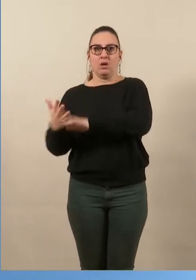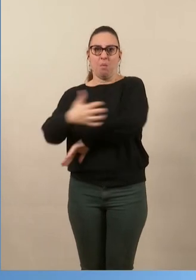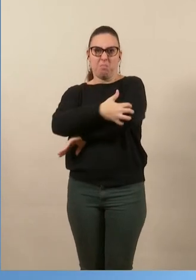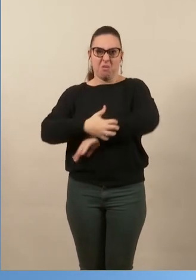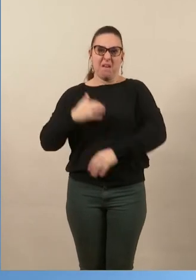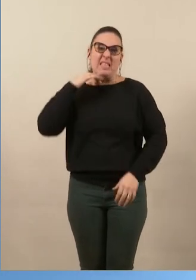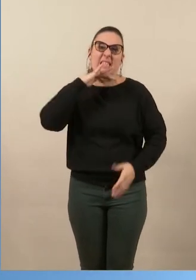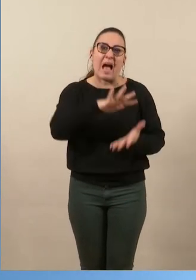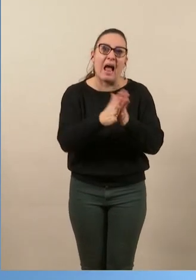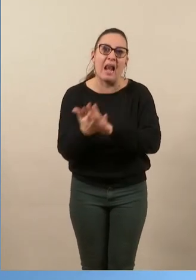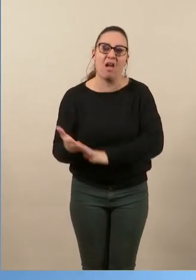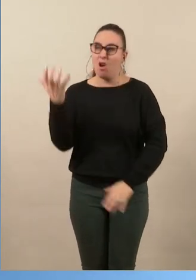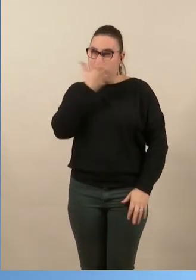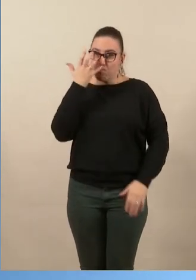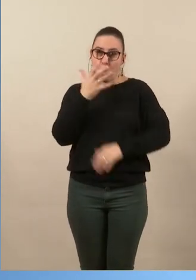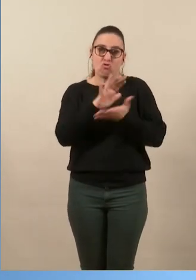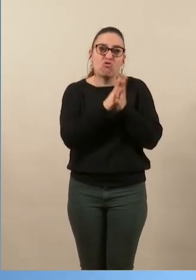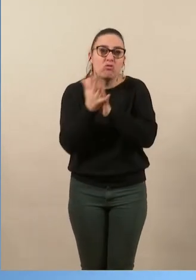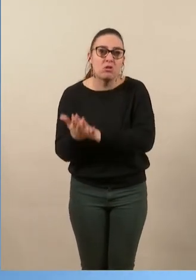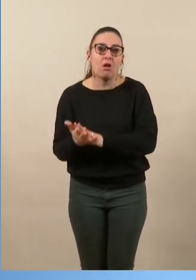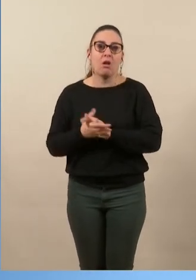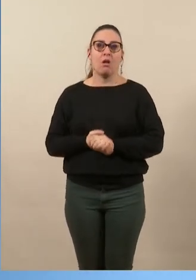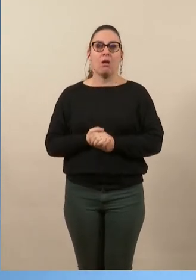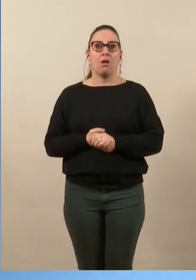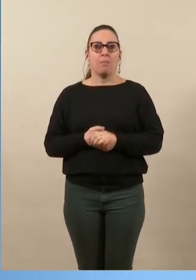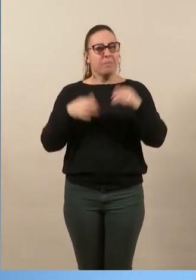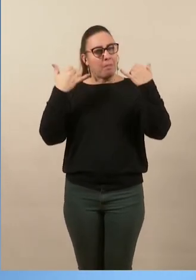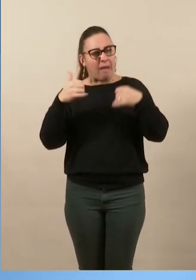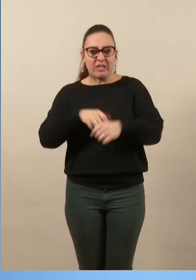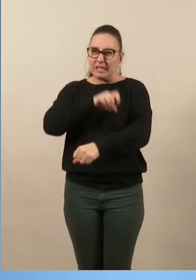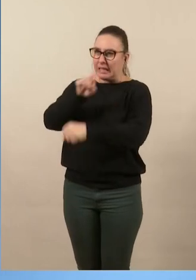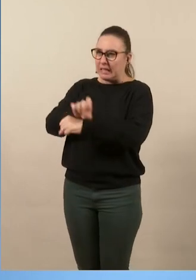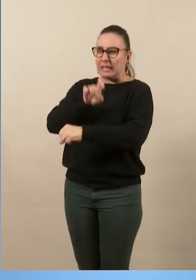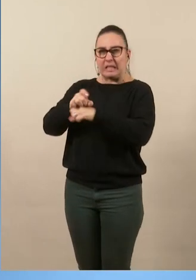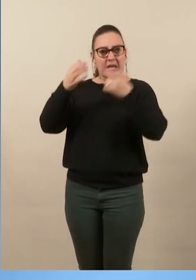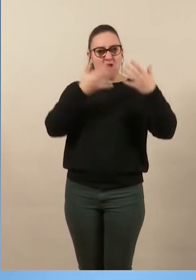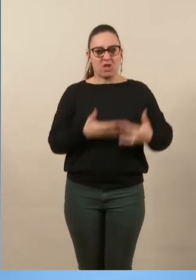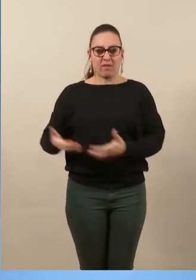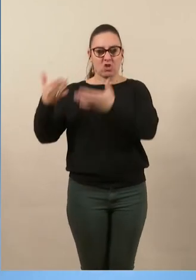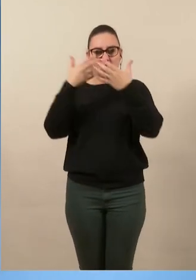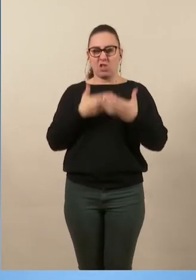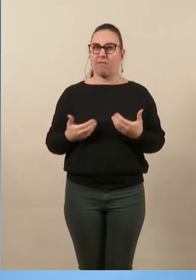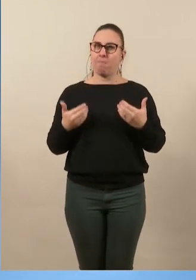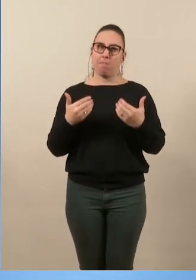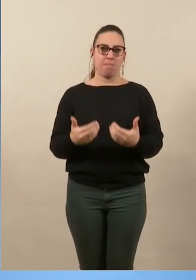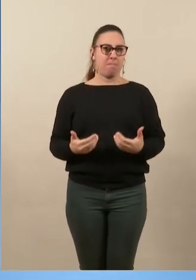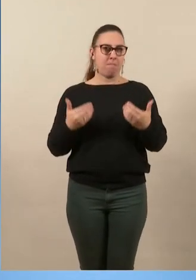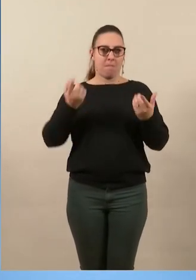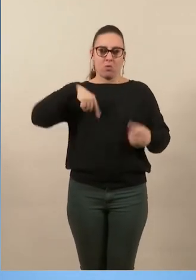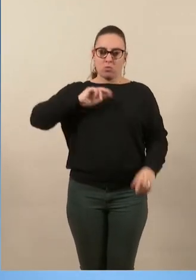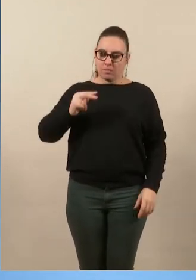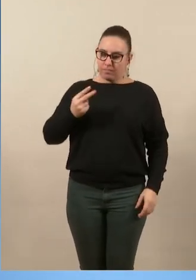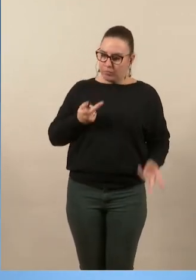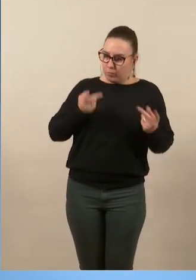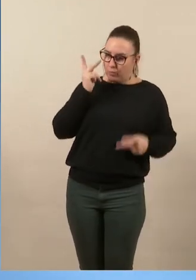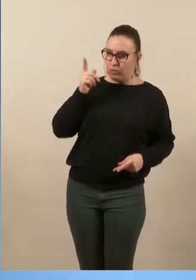sale Grenoble est devenu moche je pourrais continuer à critiquer et revenir sur les chiffres qui parlent de même et nous obligent à plus de lucidité que